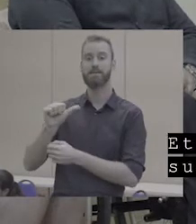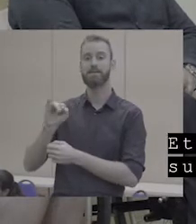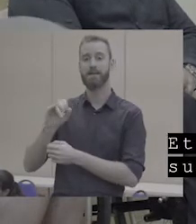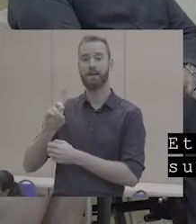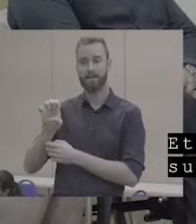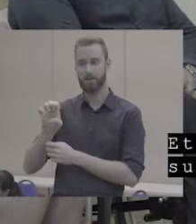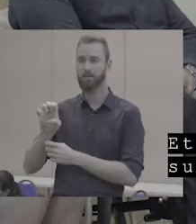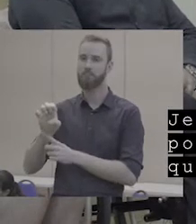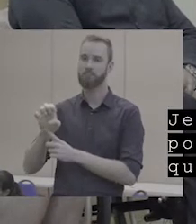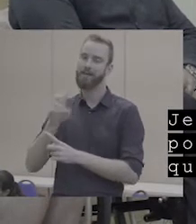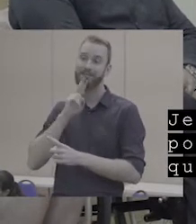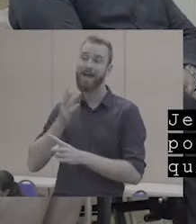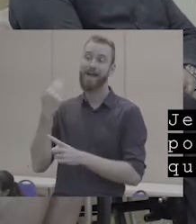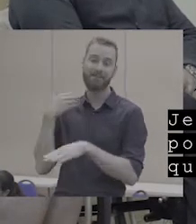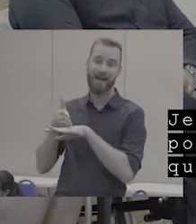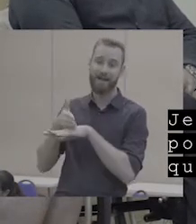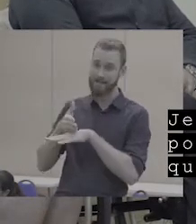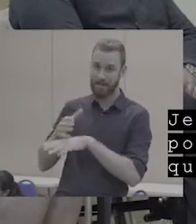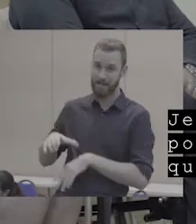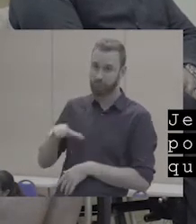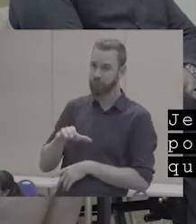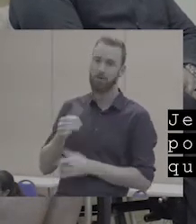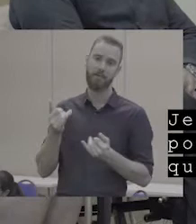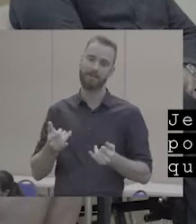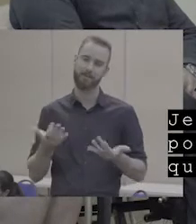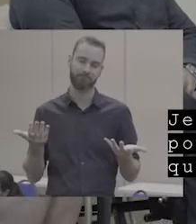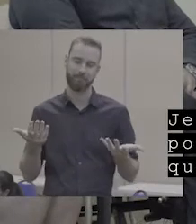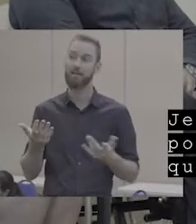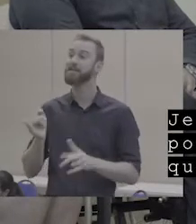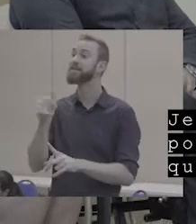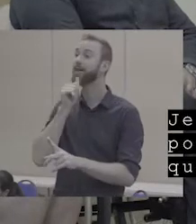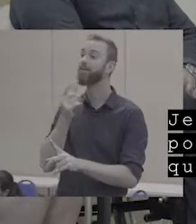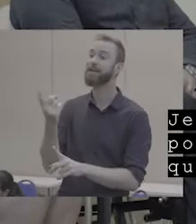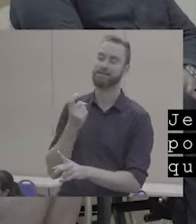plus accès à cette subvention-là. Je pourrais vous répondre pourquoi si vous me posez la question tantôt.